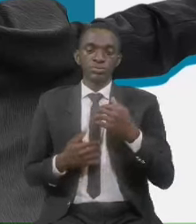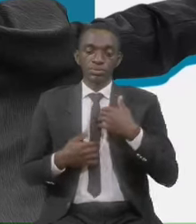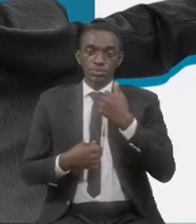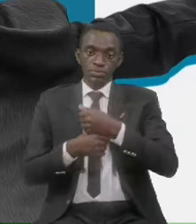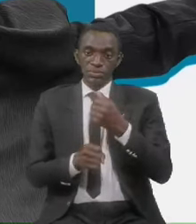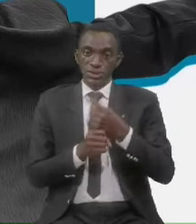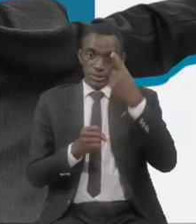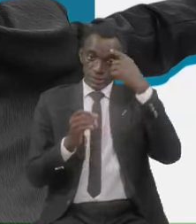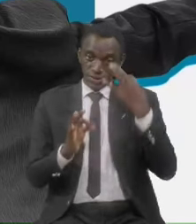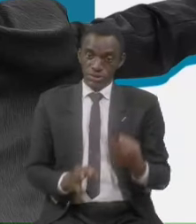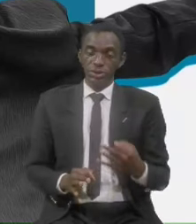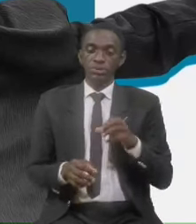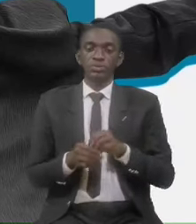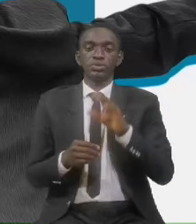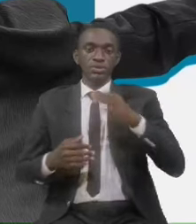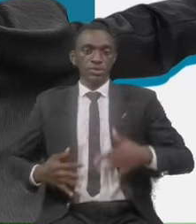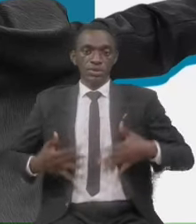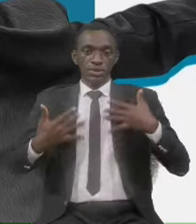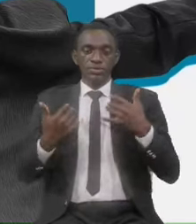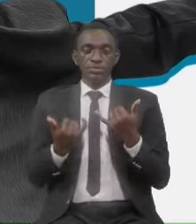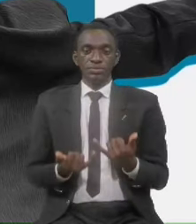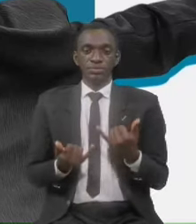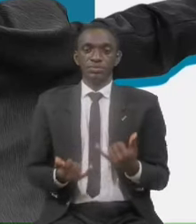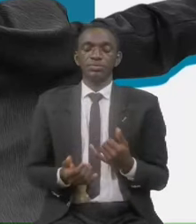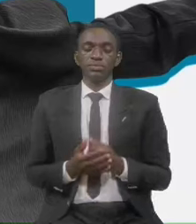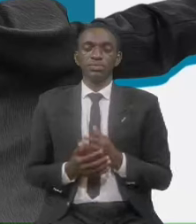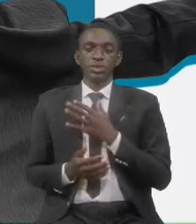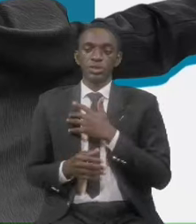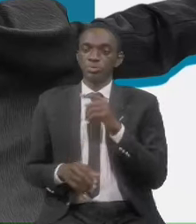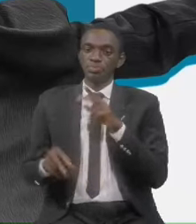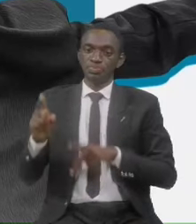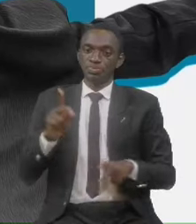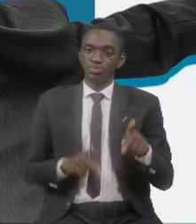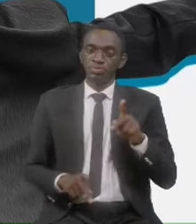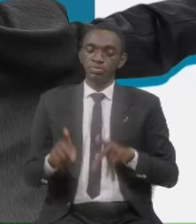C'est la décision très mémorable de votre vie.